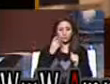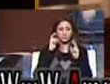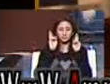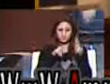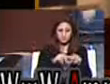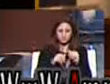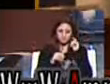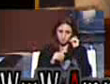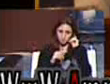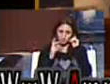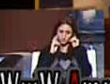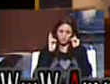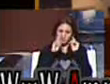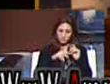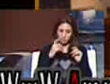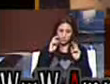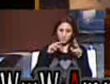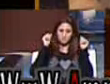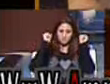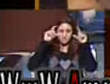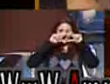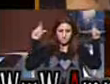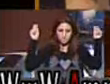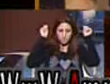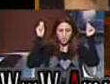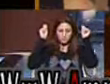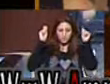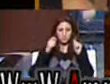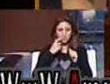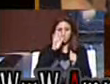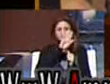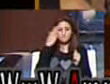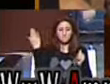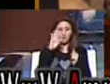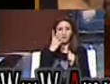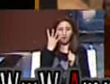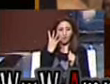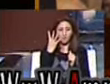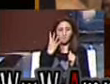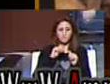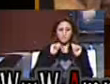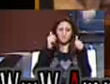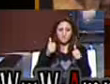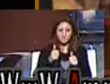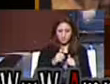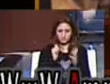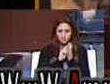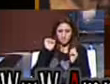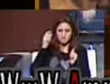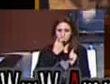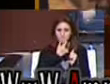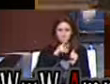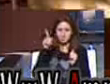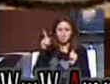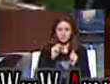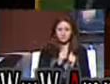بمتحف الثورة الذي نقله المعتصمون أمس من أمام البوابة 4 لقصر الاتحادية إلى بوابة نادي